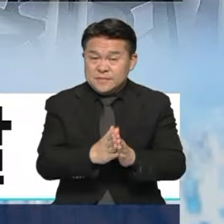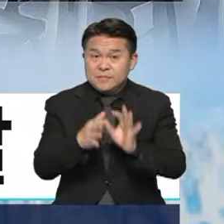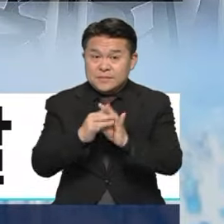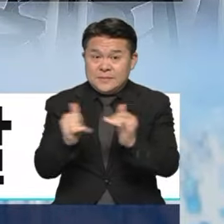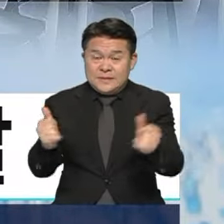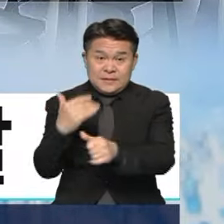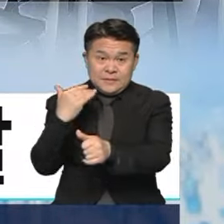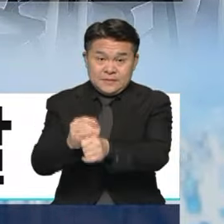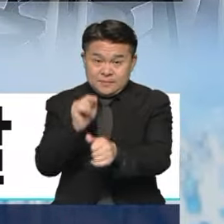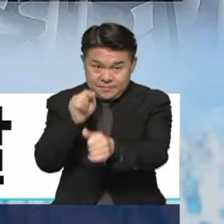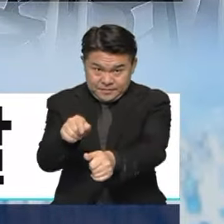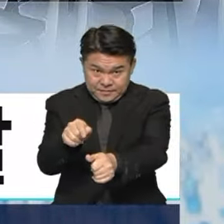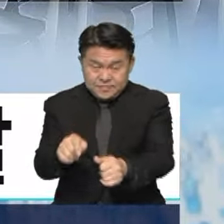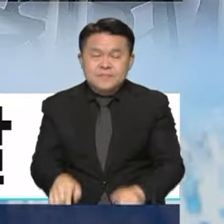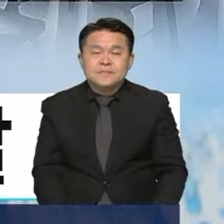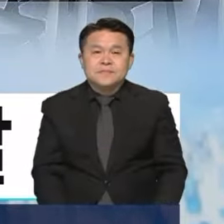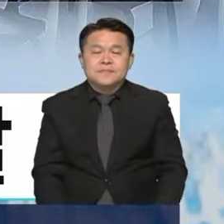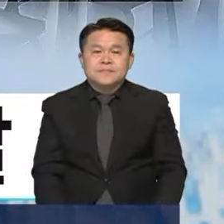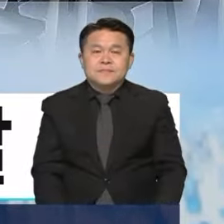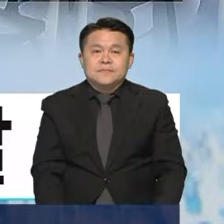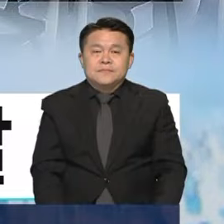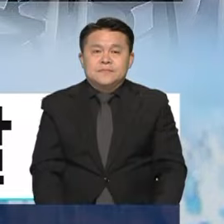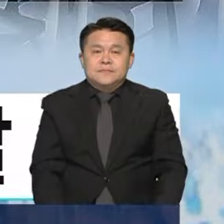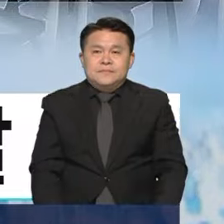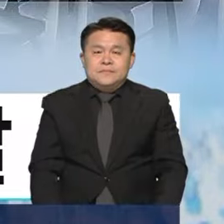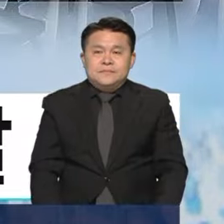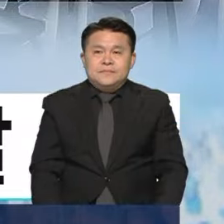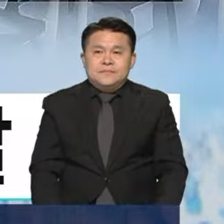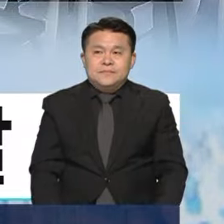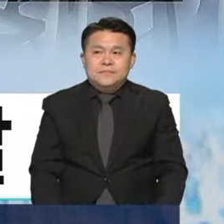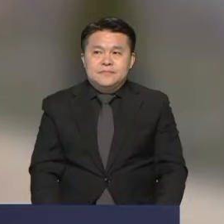종사자를 임하도록 조치했습니다 남재윤